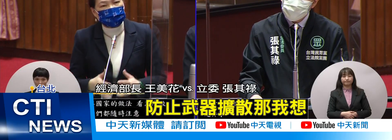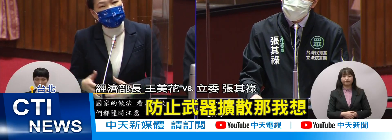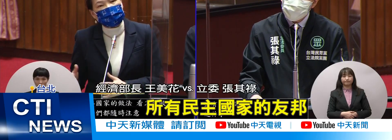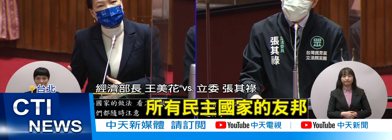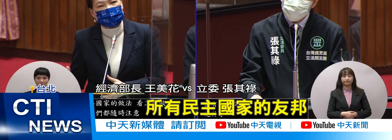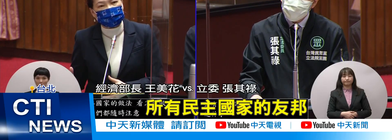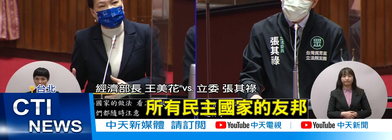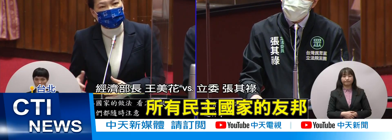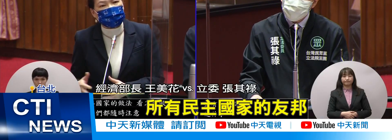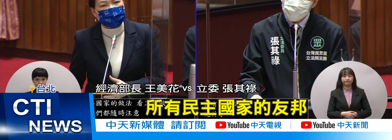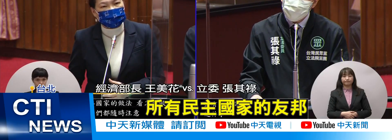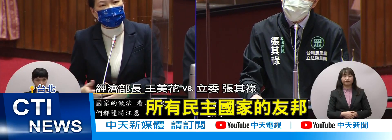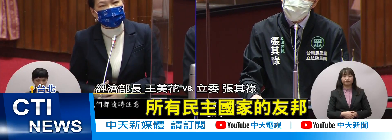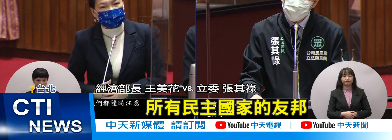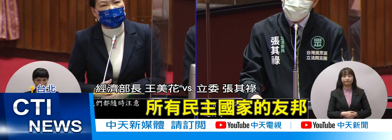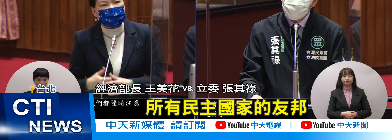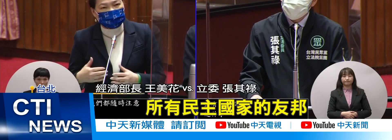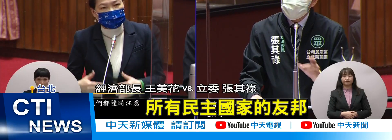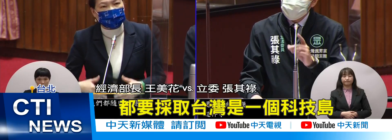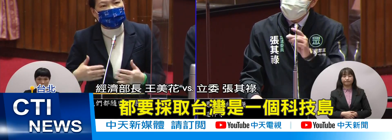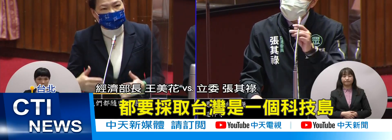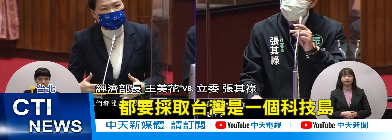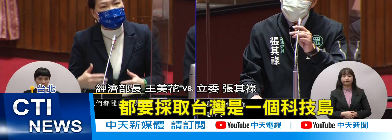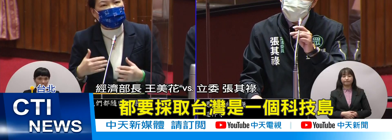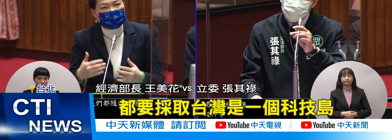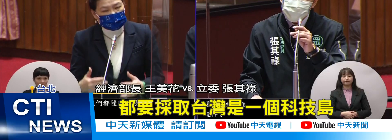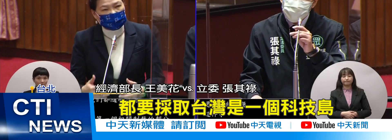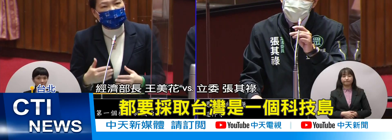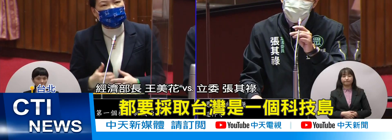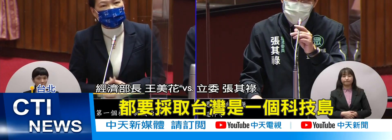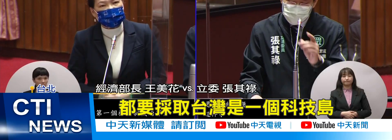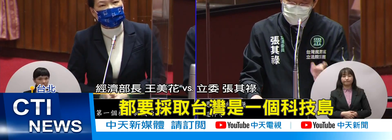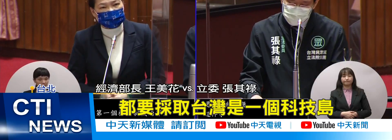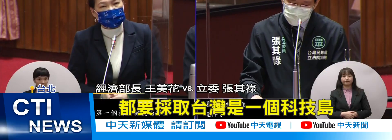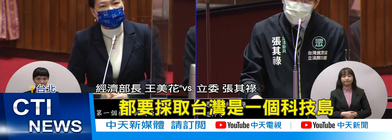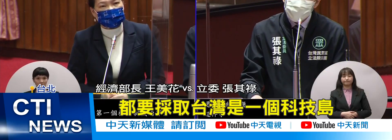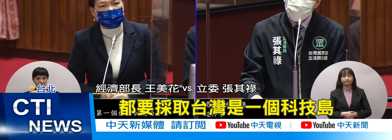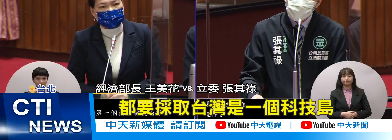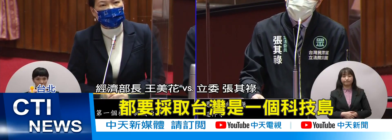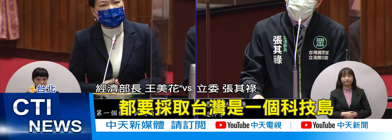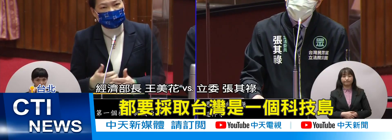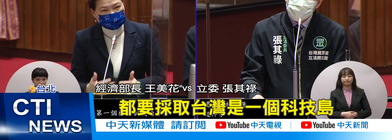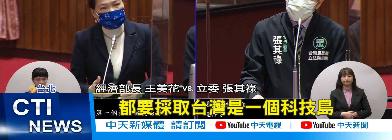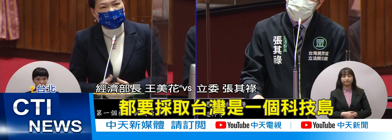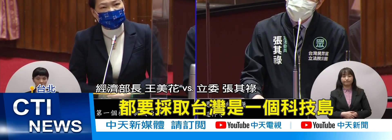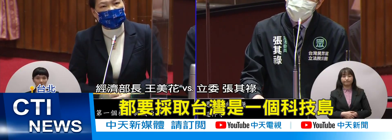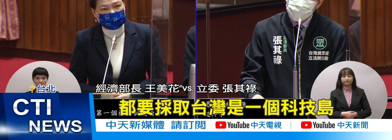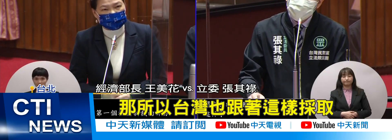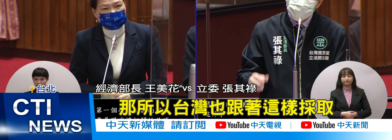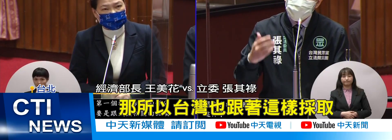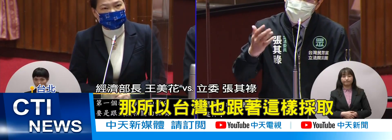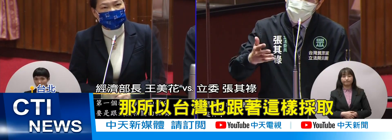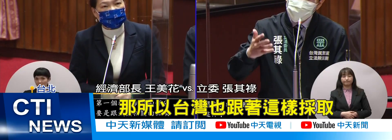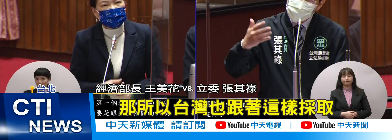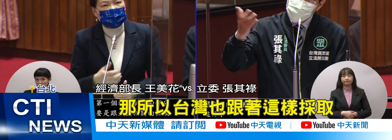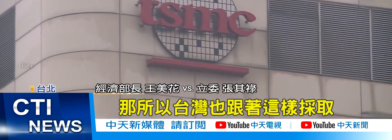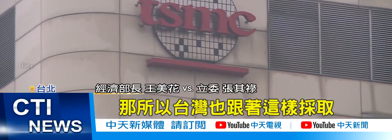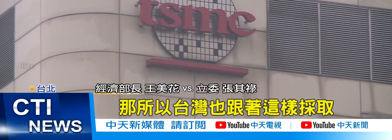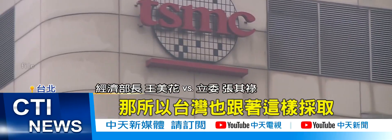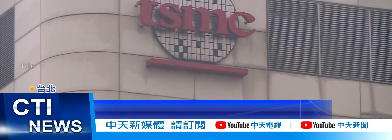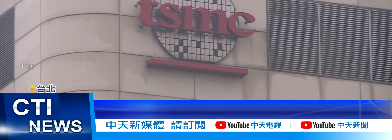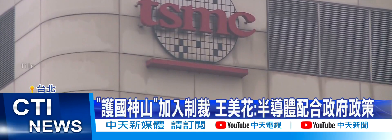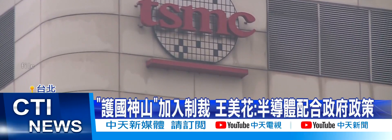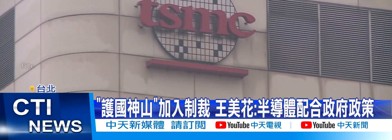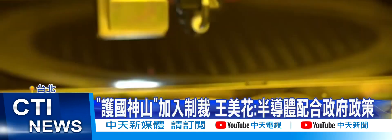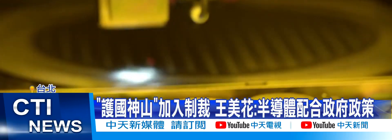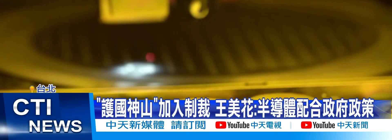想所有的民主国家的友邦如果都要采取，台湾是一个科技岛，那所以台湾也跟着采取。 这样好吧，部长。 受影